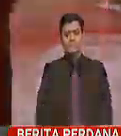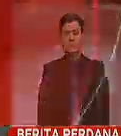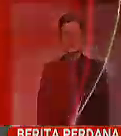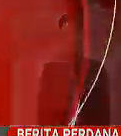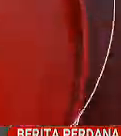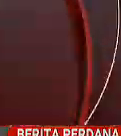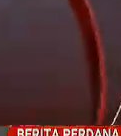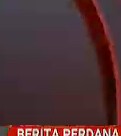hai hai